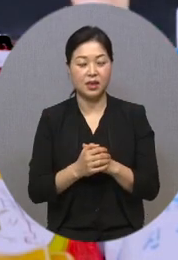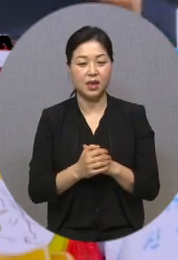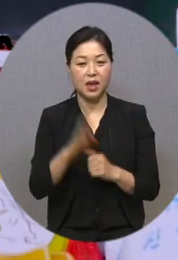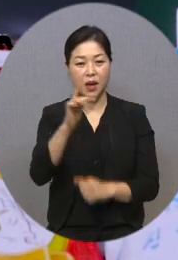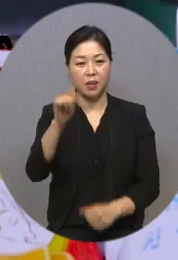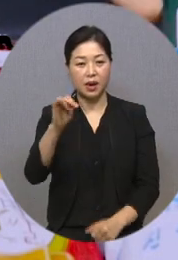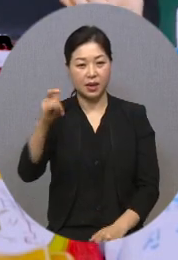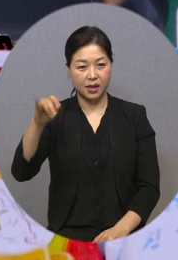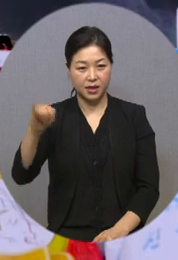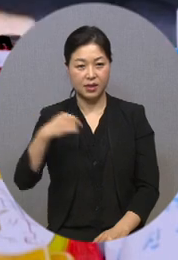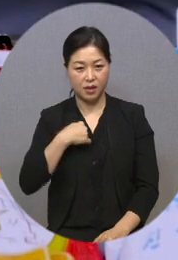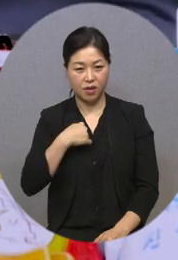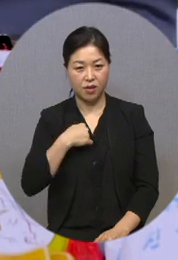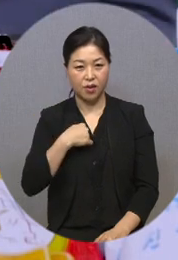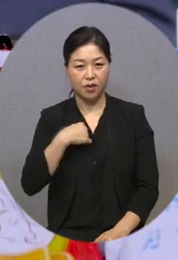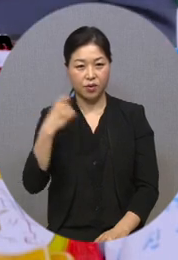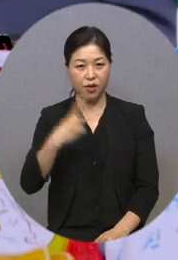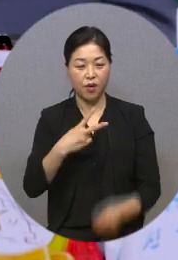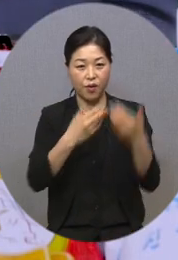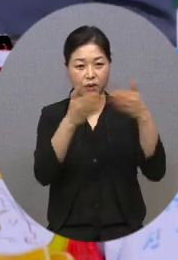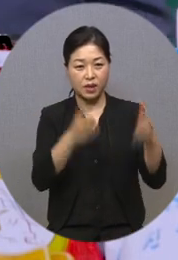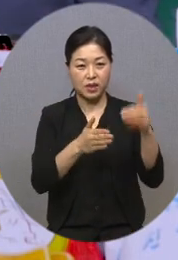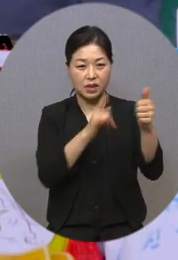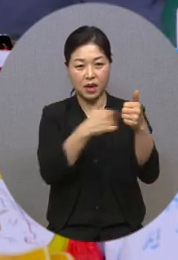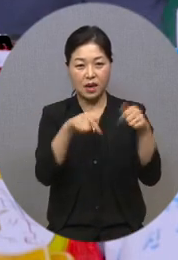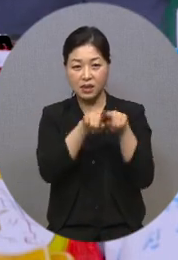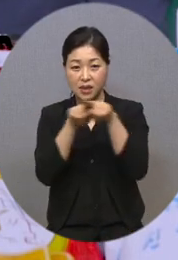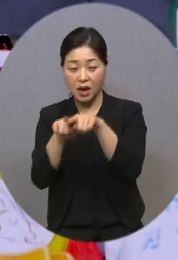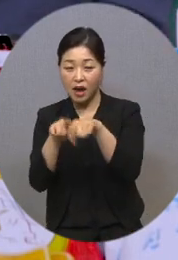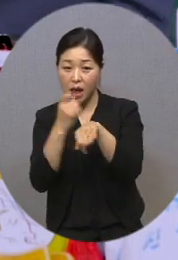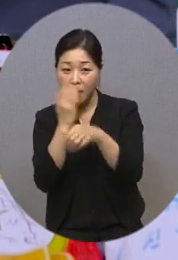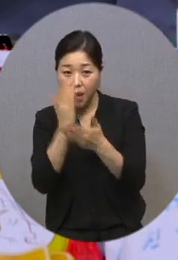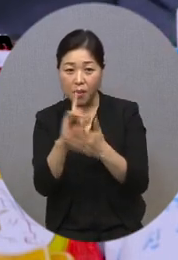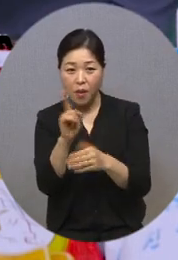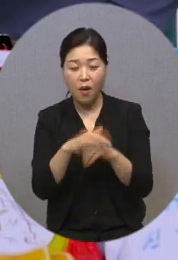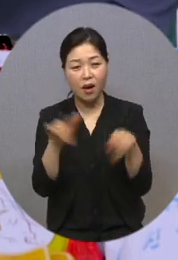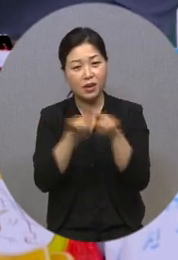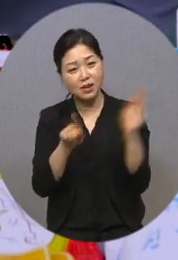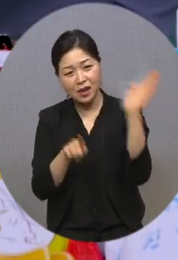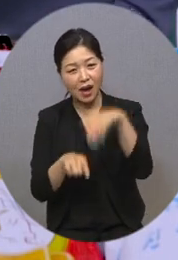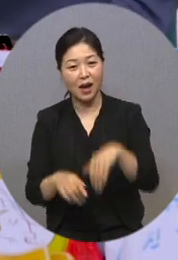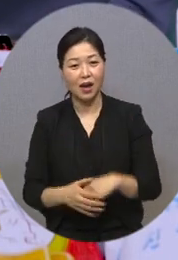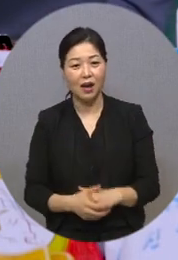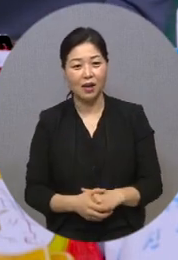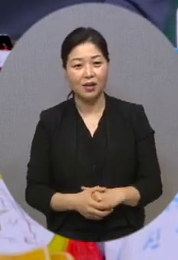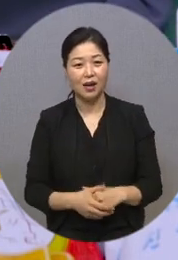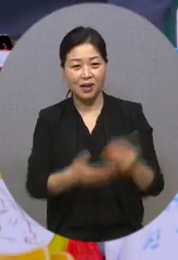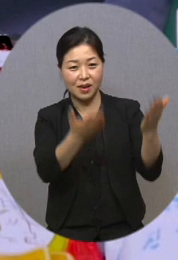그리고 과장님은 갈 거야 말 거야? 아 같이 가자. 가자.